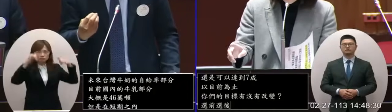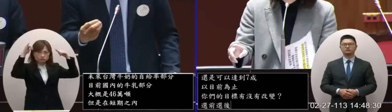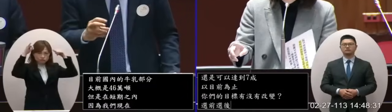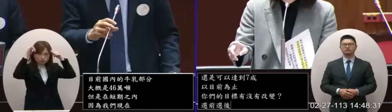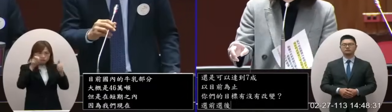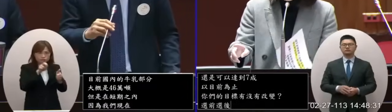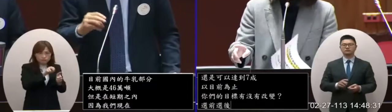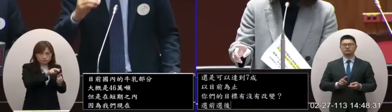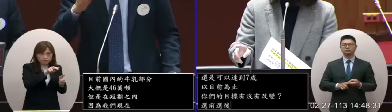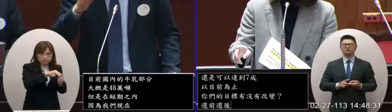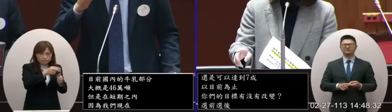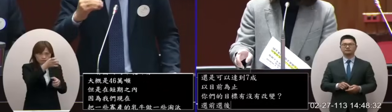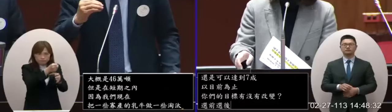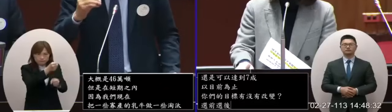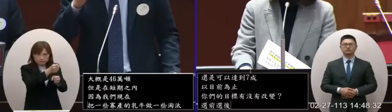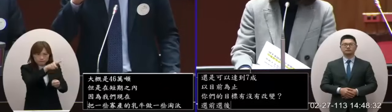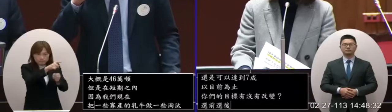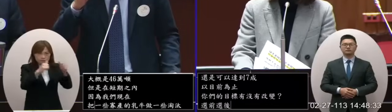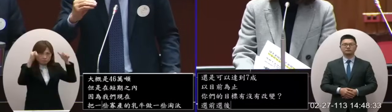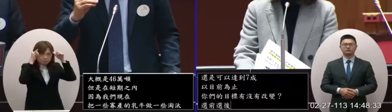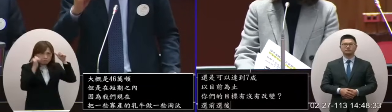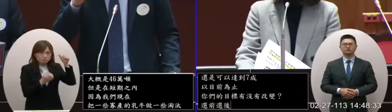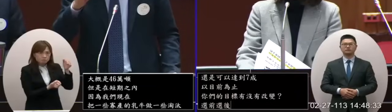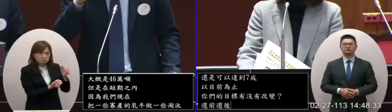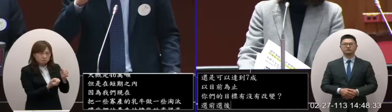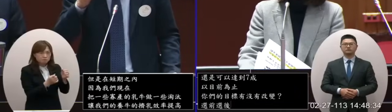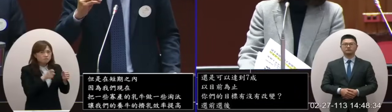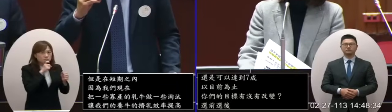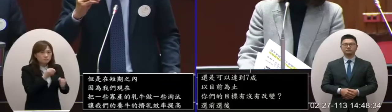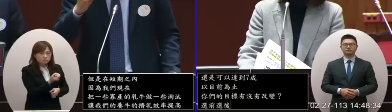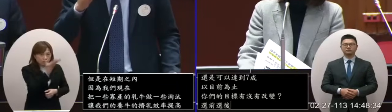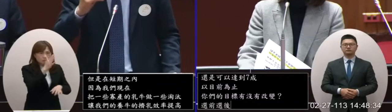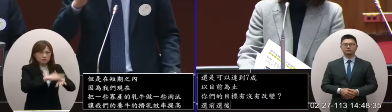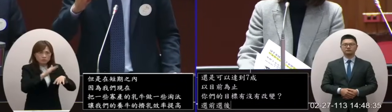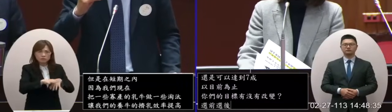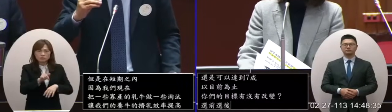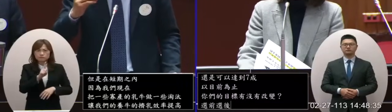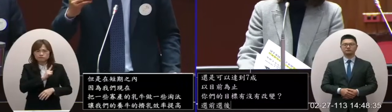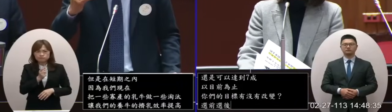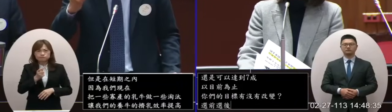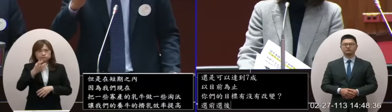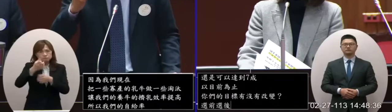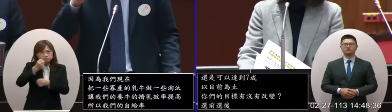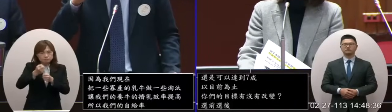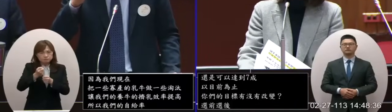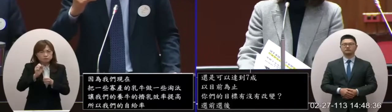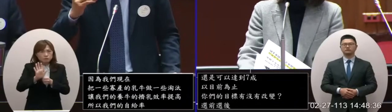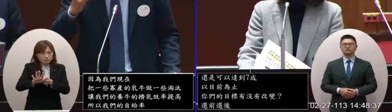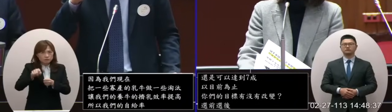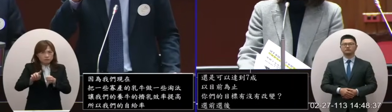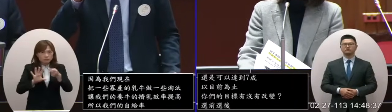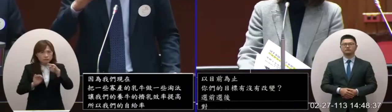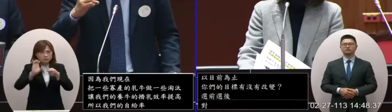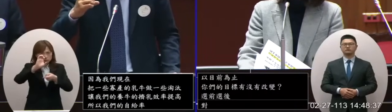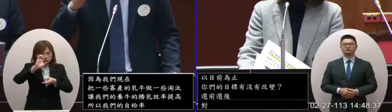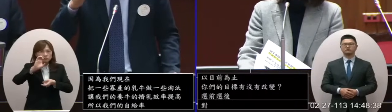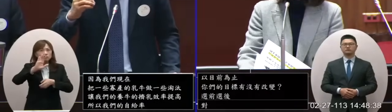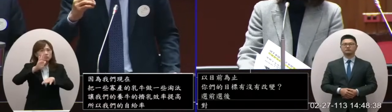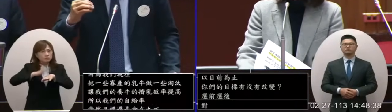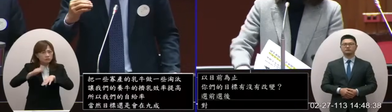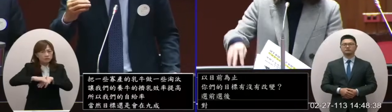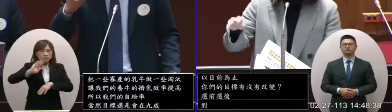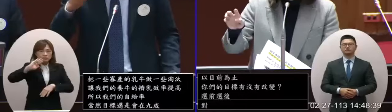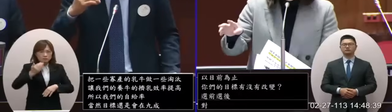效率提高，所以我们的自给率当然目标还是会在90%，但是这个90%我们会先把牛奶的量